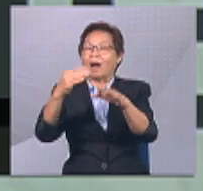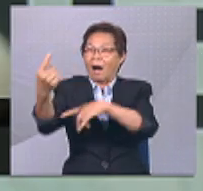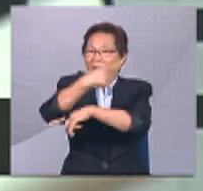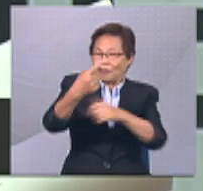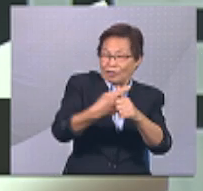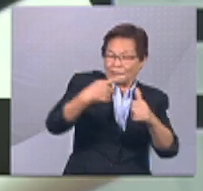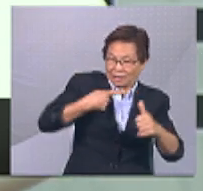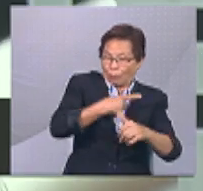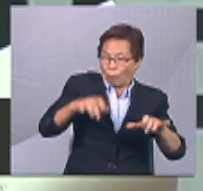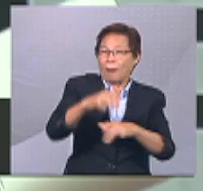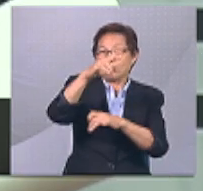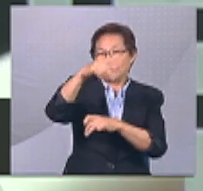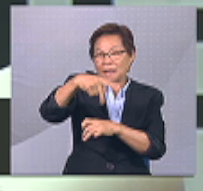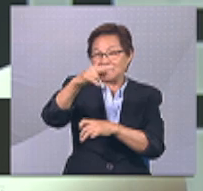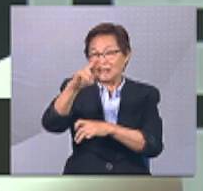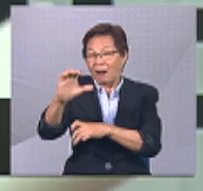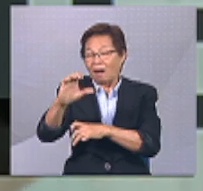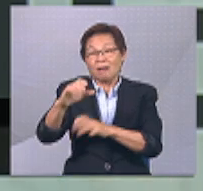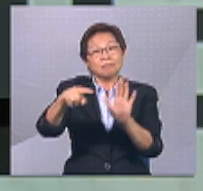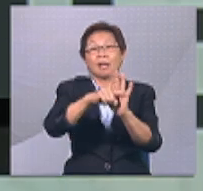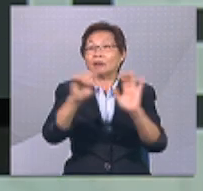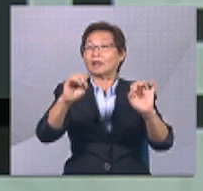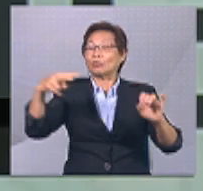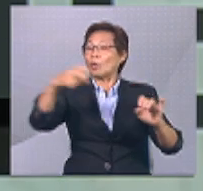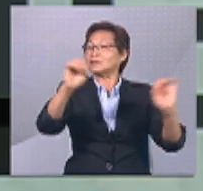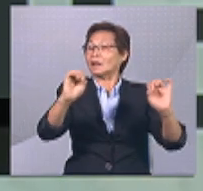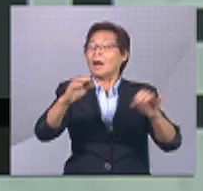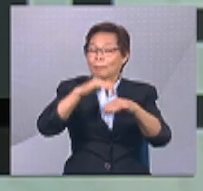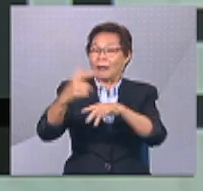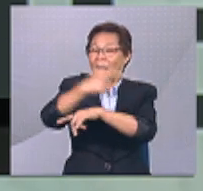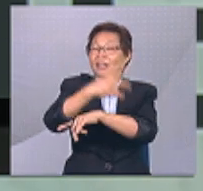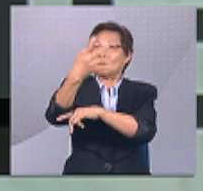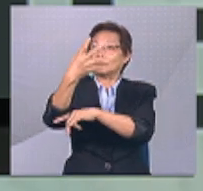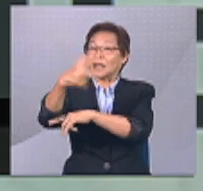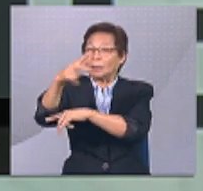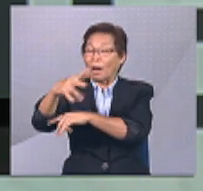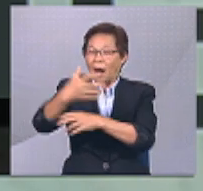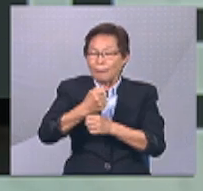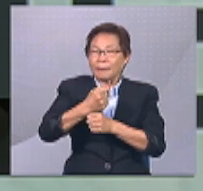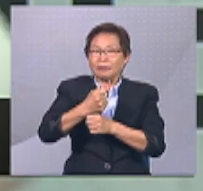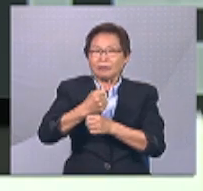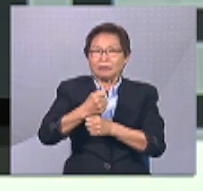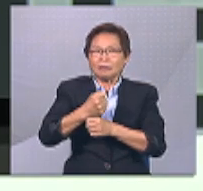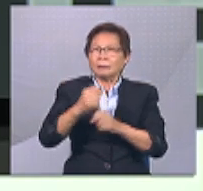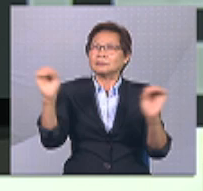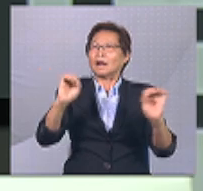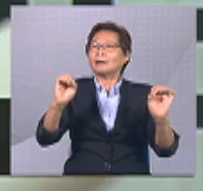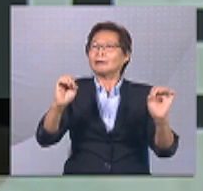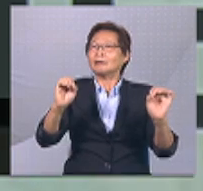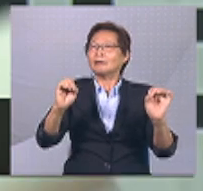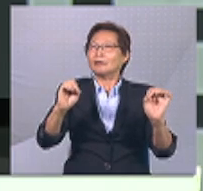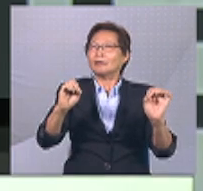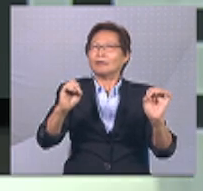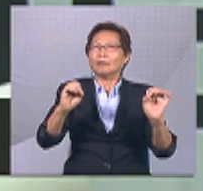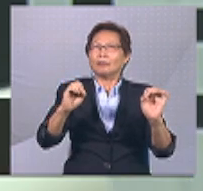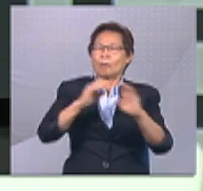buat PCR negatif, tak ada virus tersebut. Tapi kalau hari ke-13 kita ambil darah pun tak ada antibody respon,